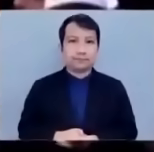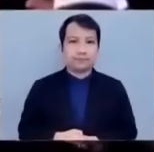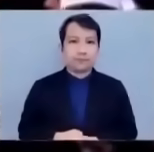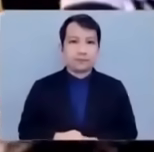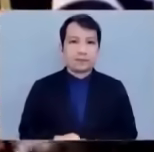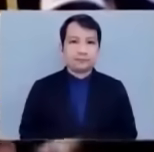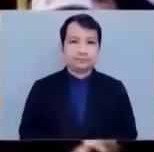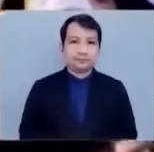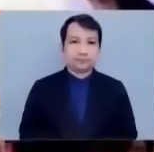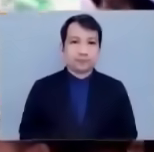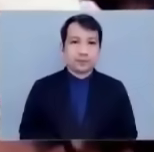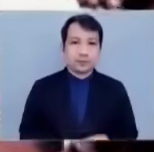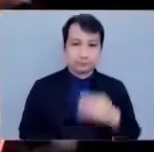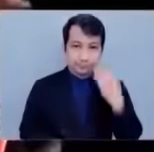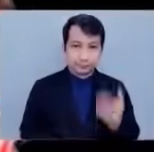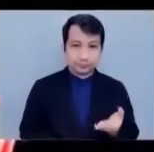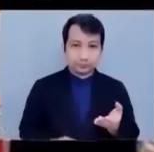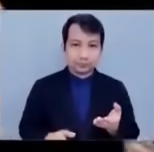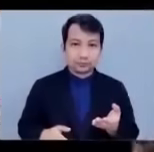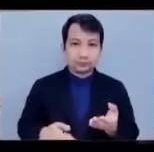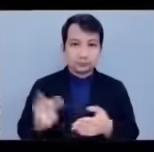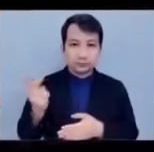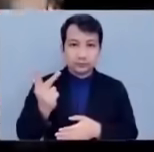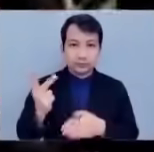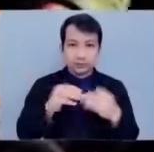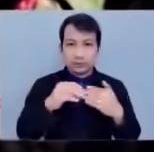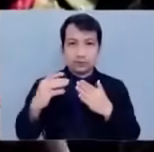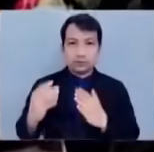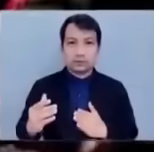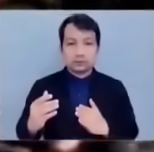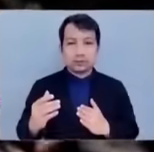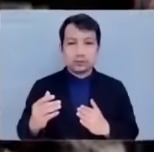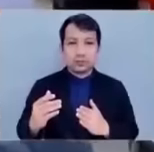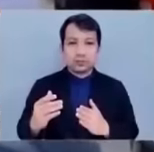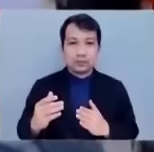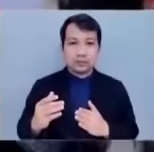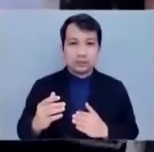Kasamang nasawi sa drone strike ang dalawa pang leader ng military wing ng Hamas.